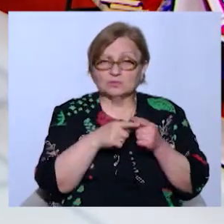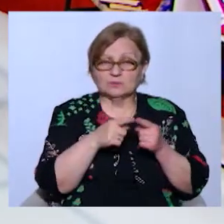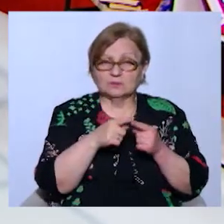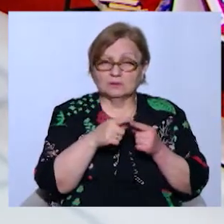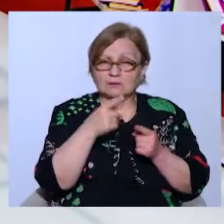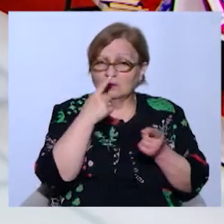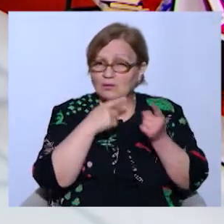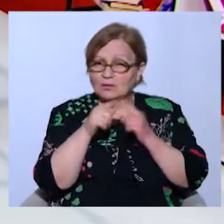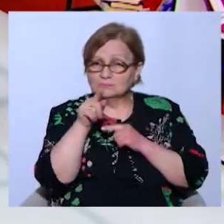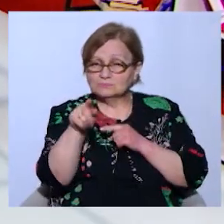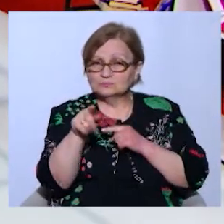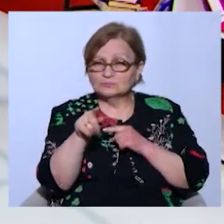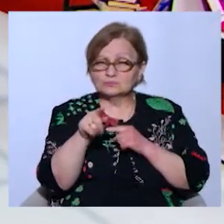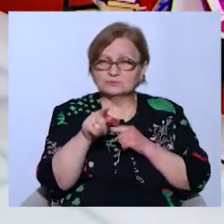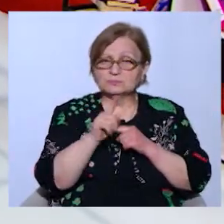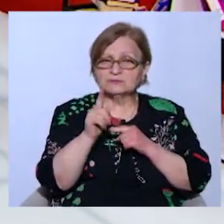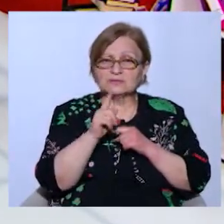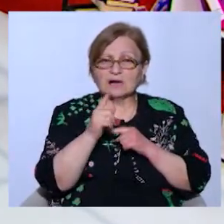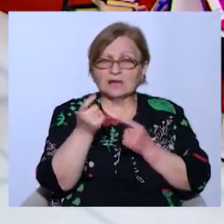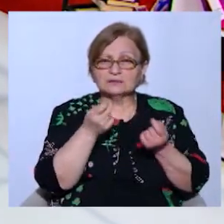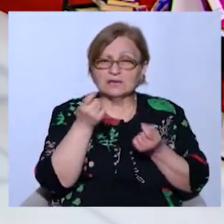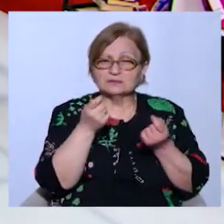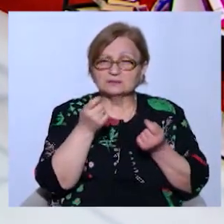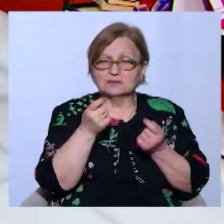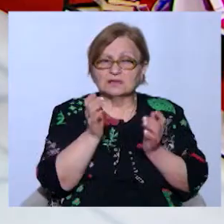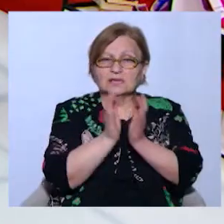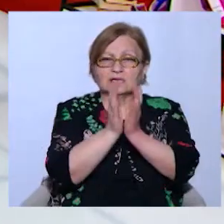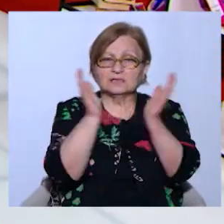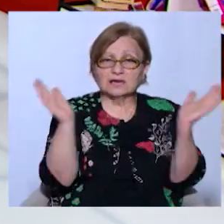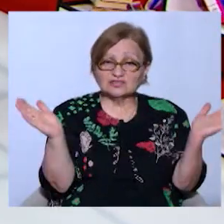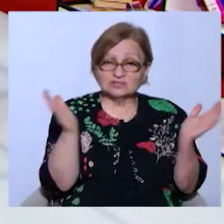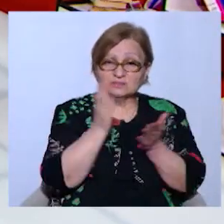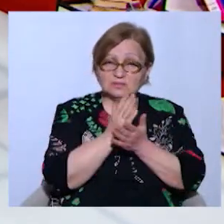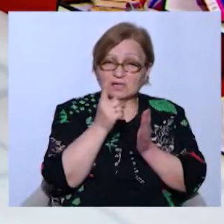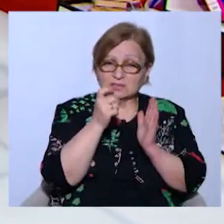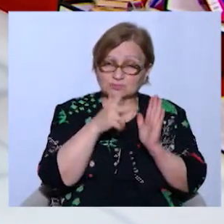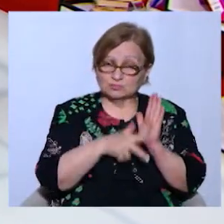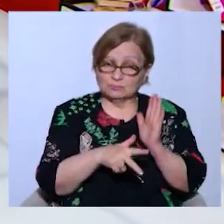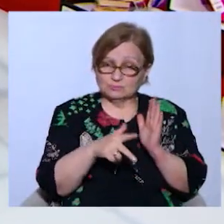უბრუნდები ჩვენ რა ნაწილებს. გაშლილი კუთხე აი 180 გრადუსი.